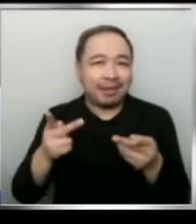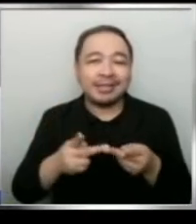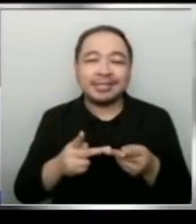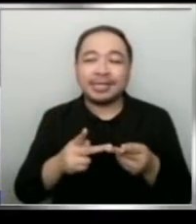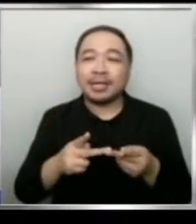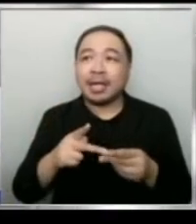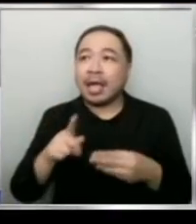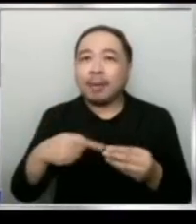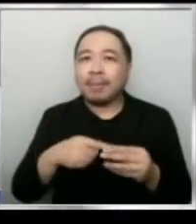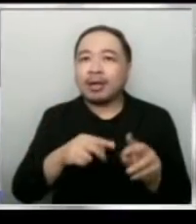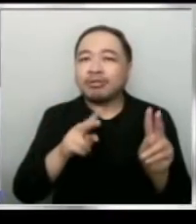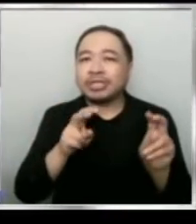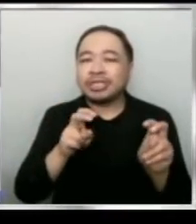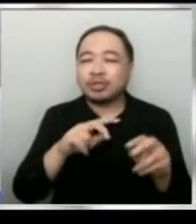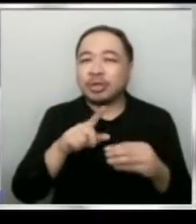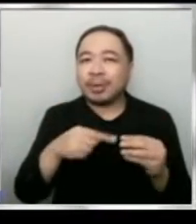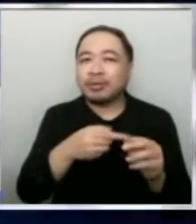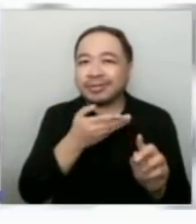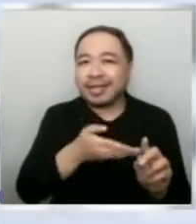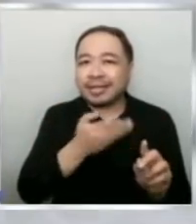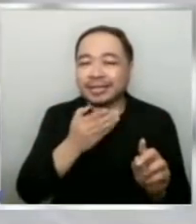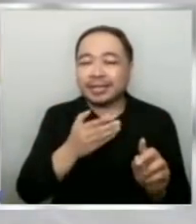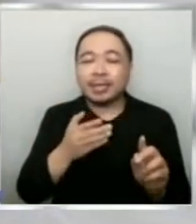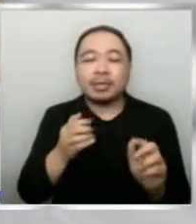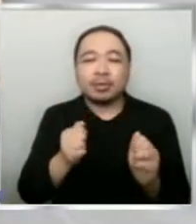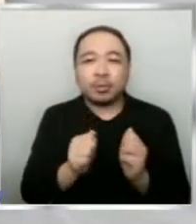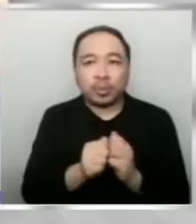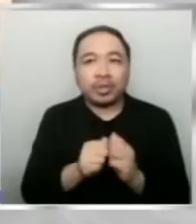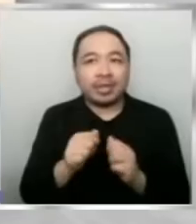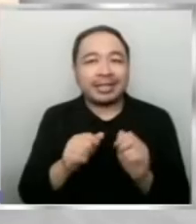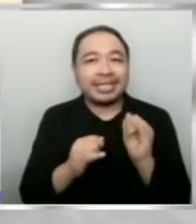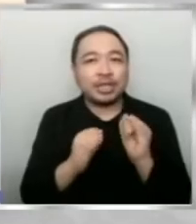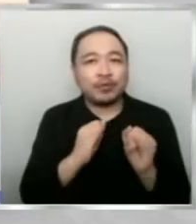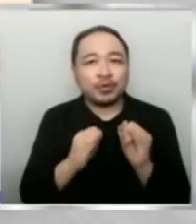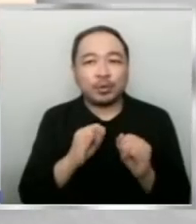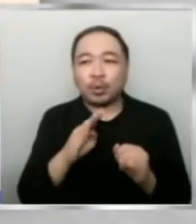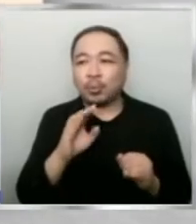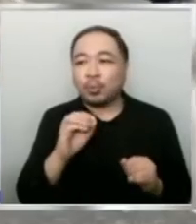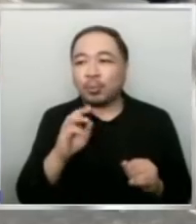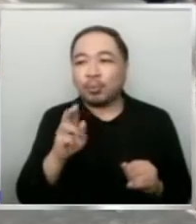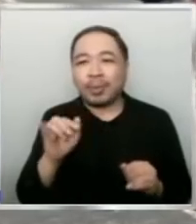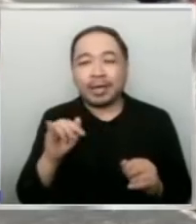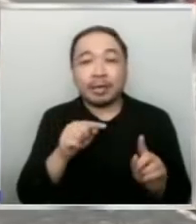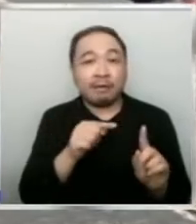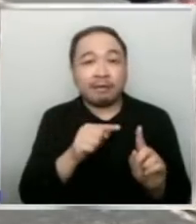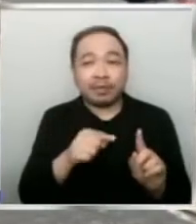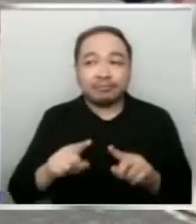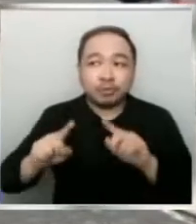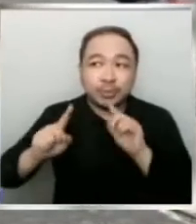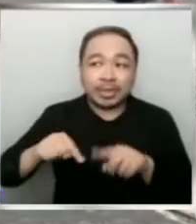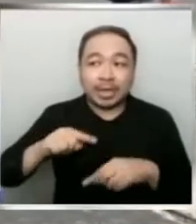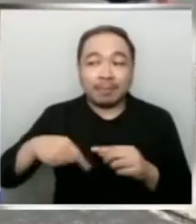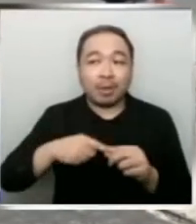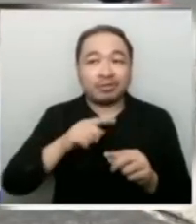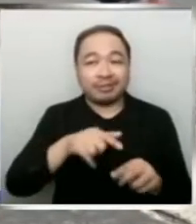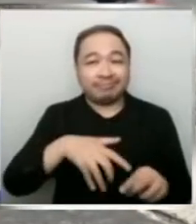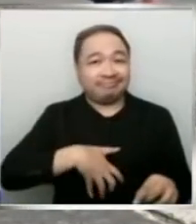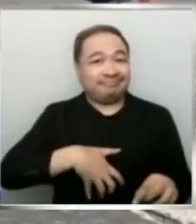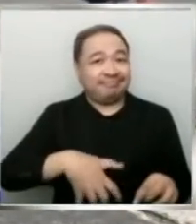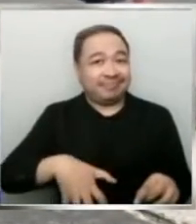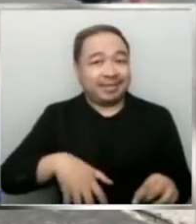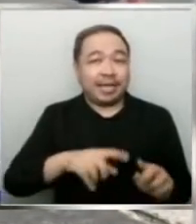na Kalerks ni Nabubay at Pepita Curtis. Unang tinuldukan ni Kelley ang usap-usapang buntis siya at nagpunta pa ng UK